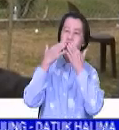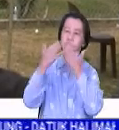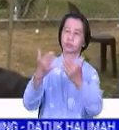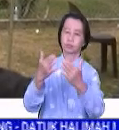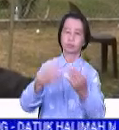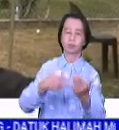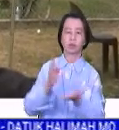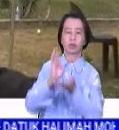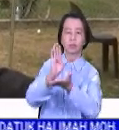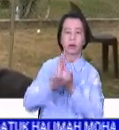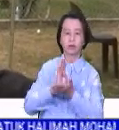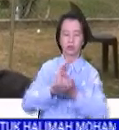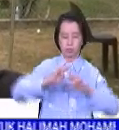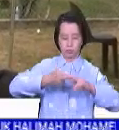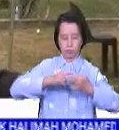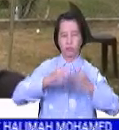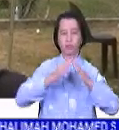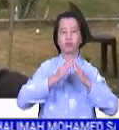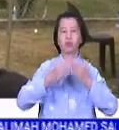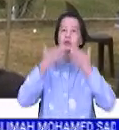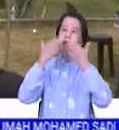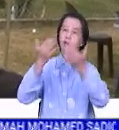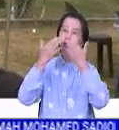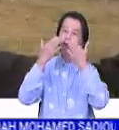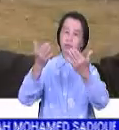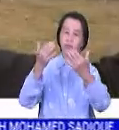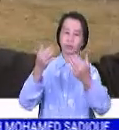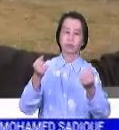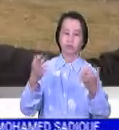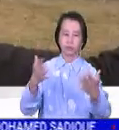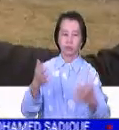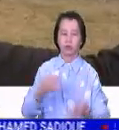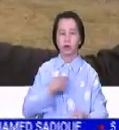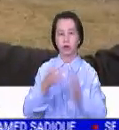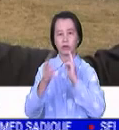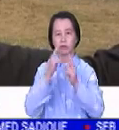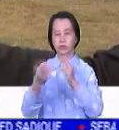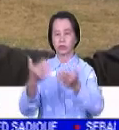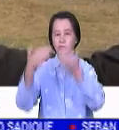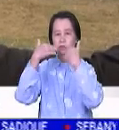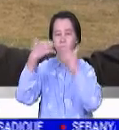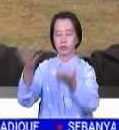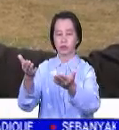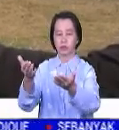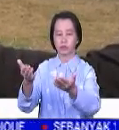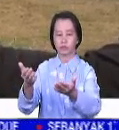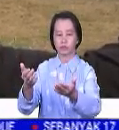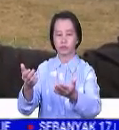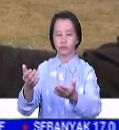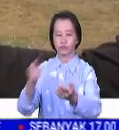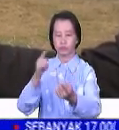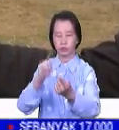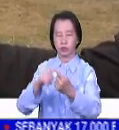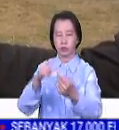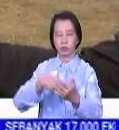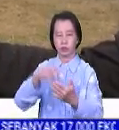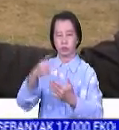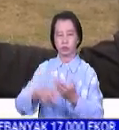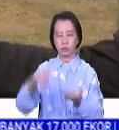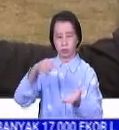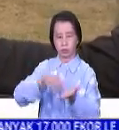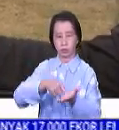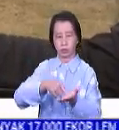rumah beliau inilahterima kasih banyak-banyak kepadaah Ucapkan terima kasih jugah cuma program